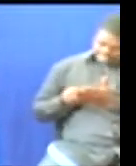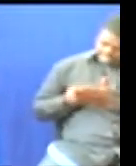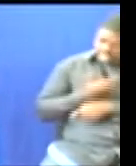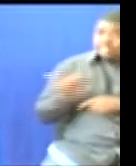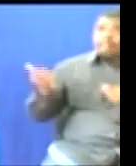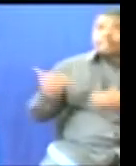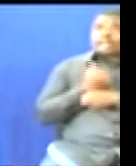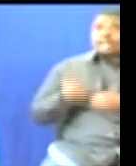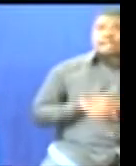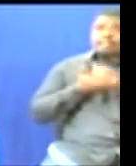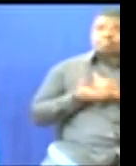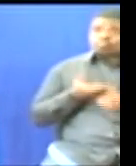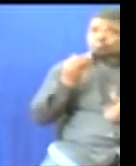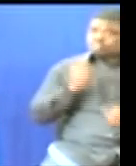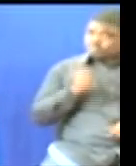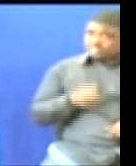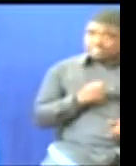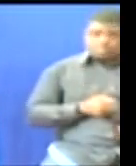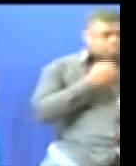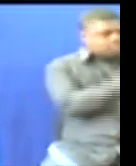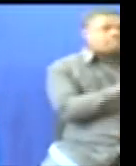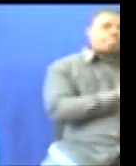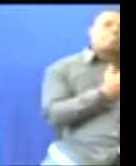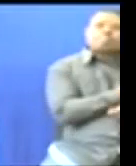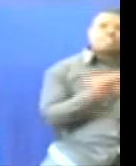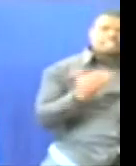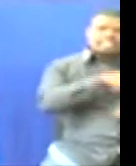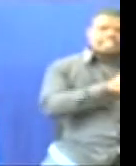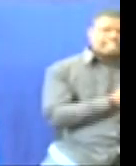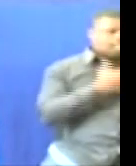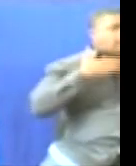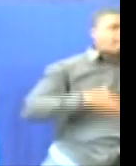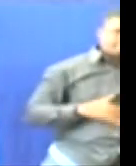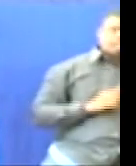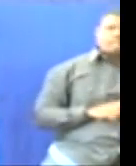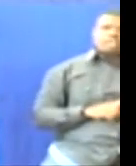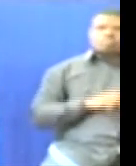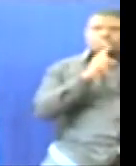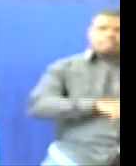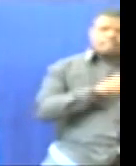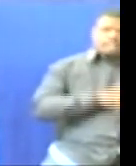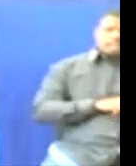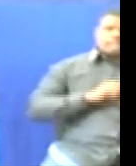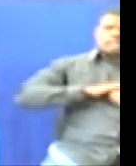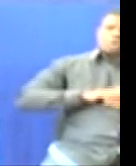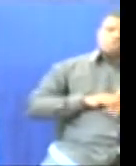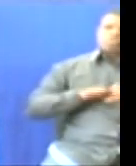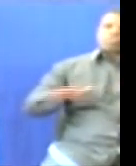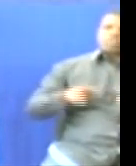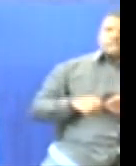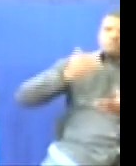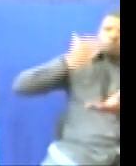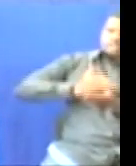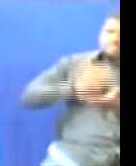spika, tuziwekeze kwenye mambo mengine ikiwemo sekta ya afya, ikiwemo kupambana na janga hili la corona, ili